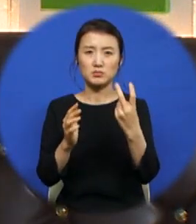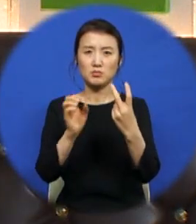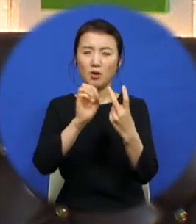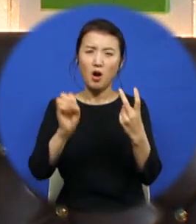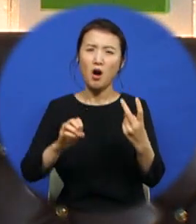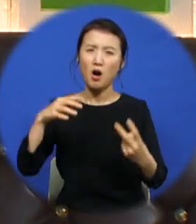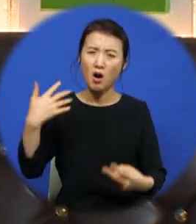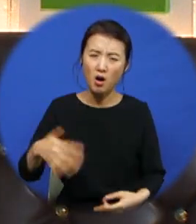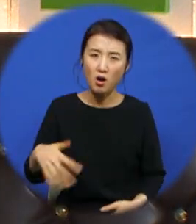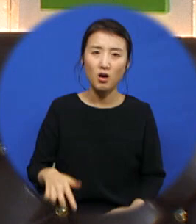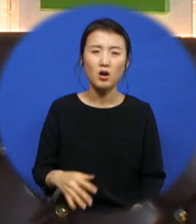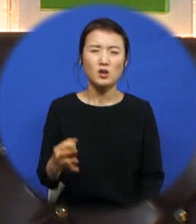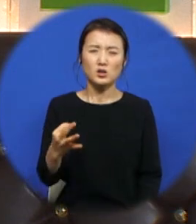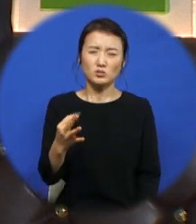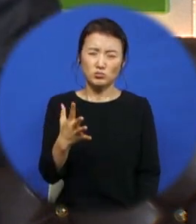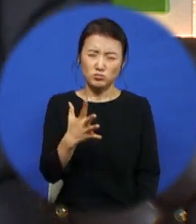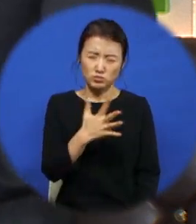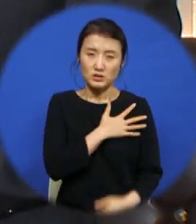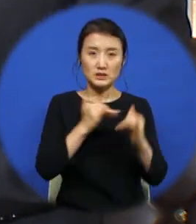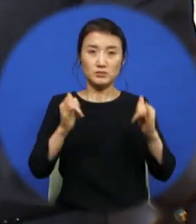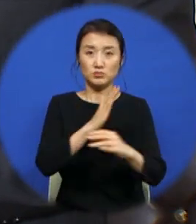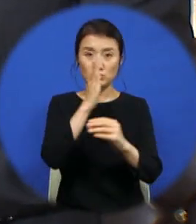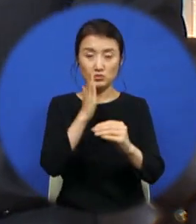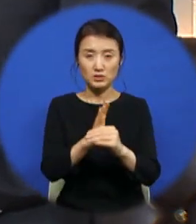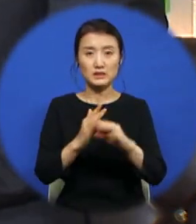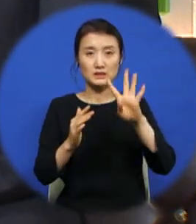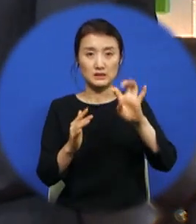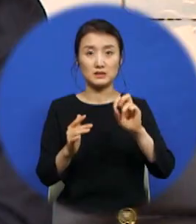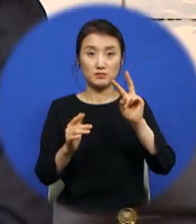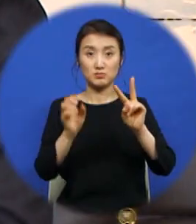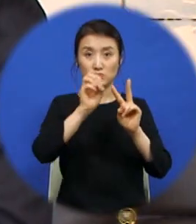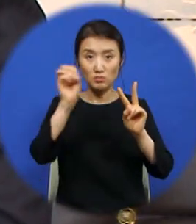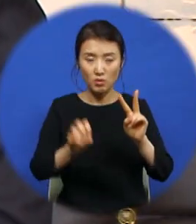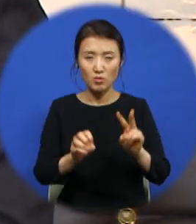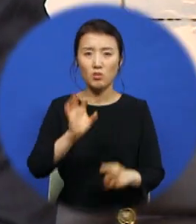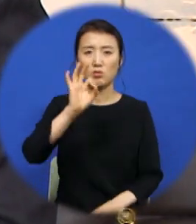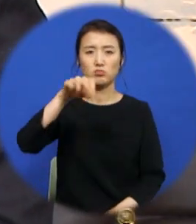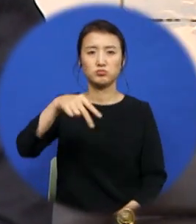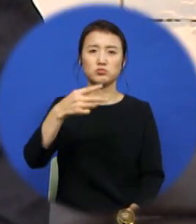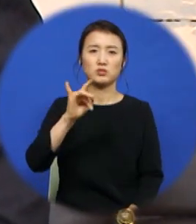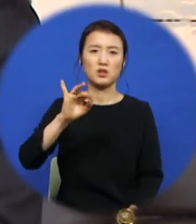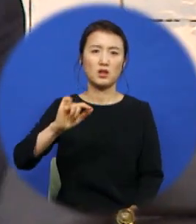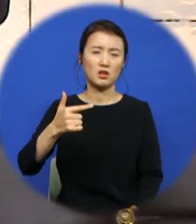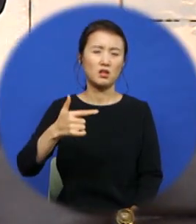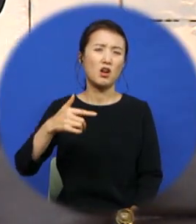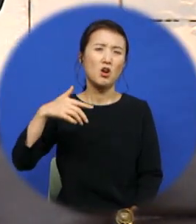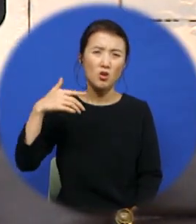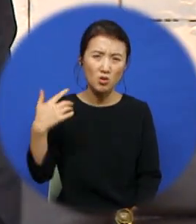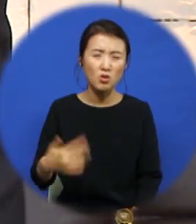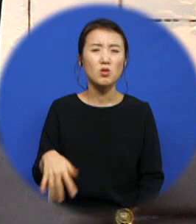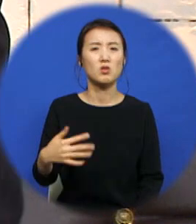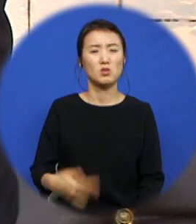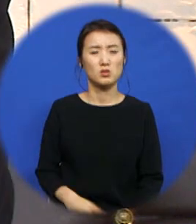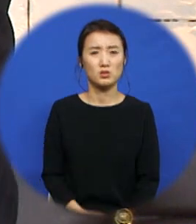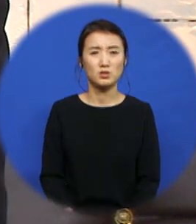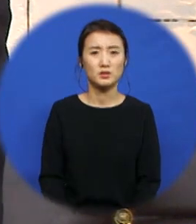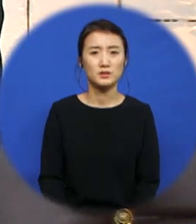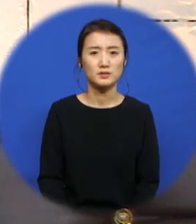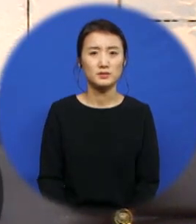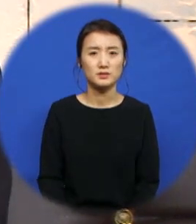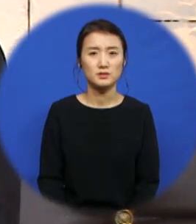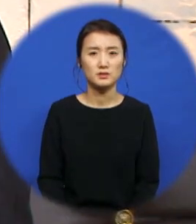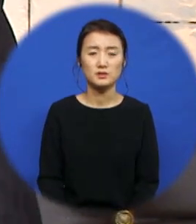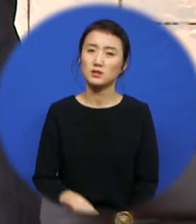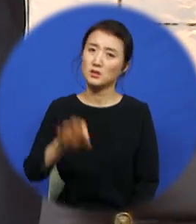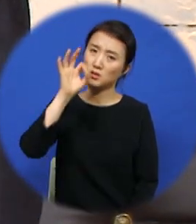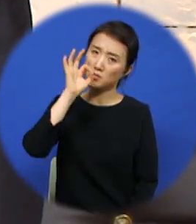부자 들 중에서 42% 가 유대인 되가 하죠 예 책임도